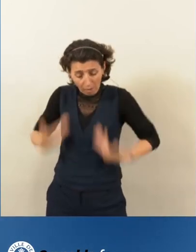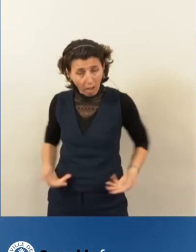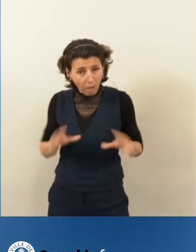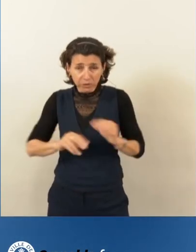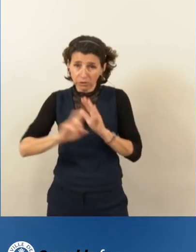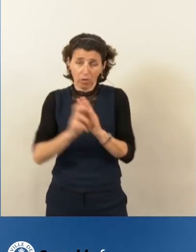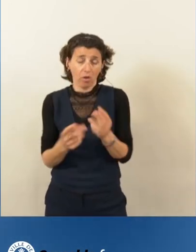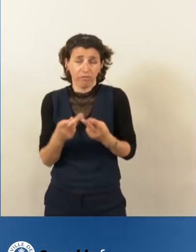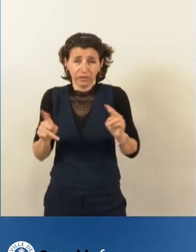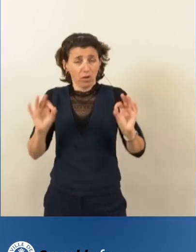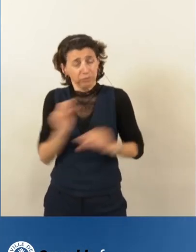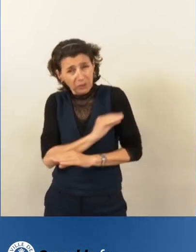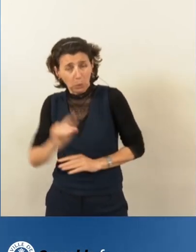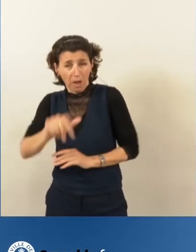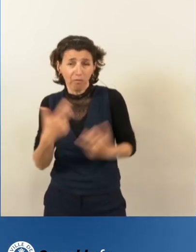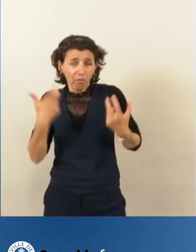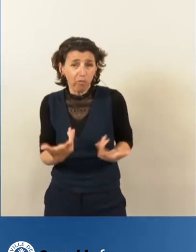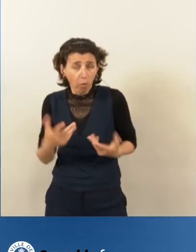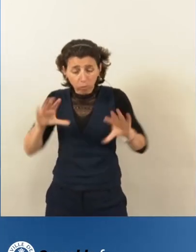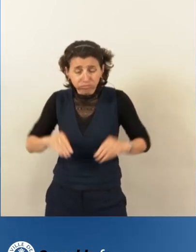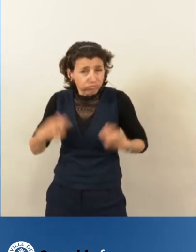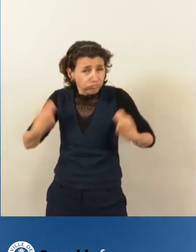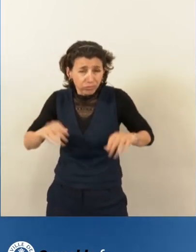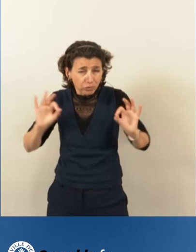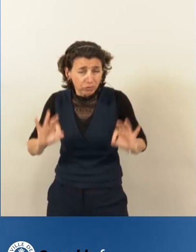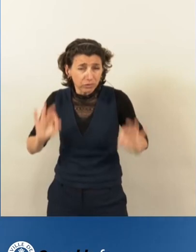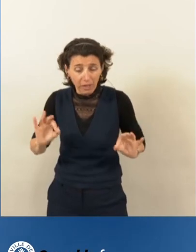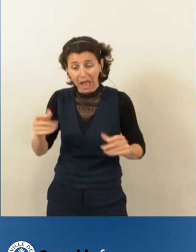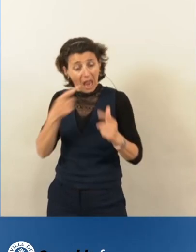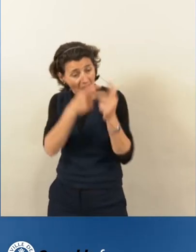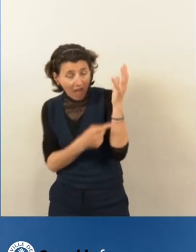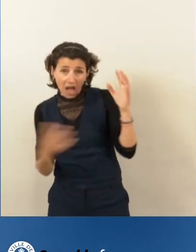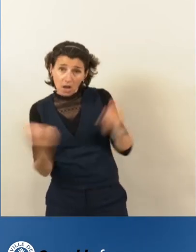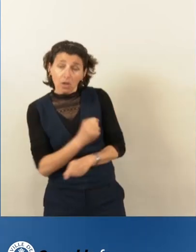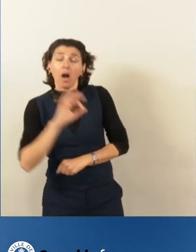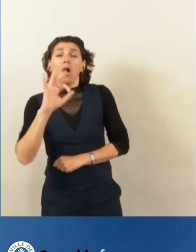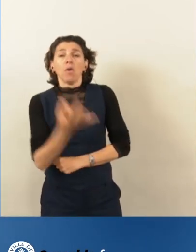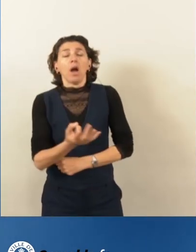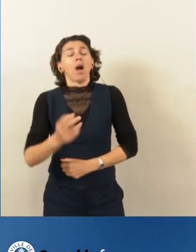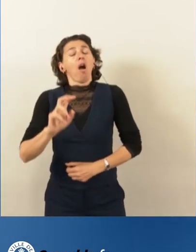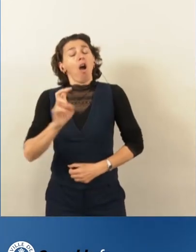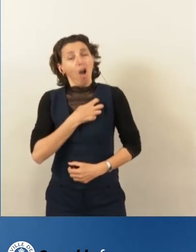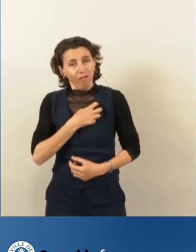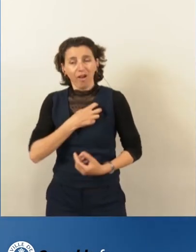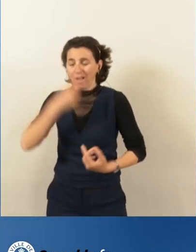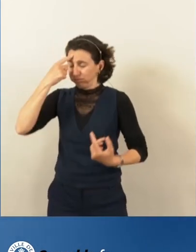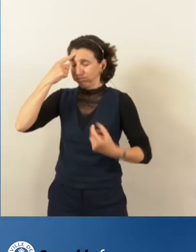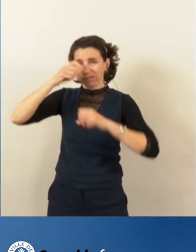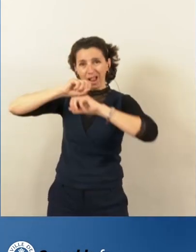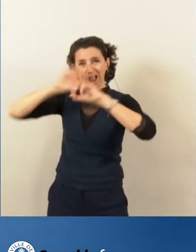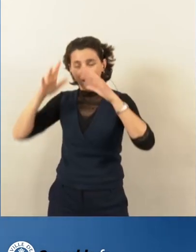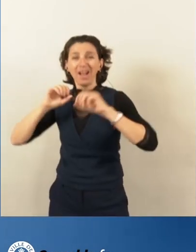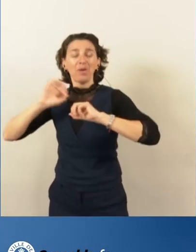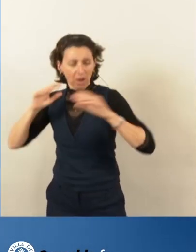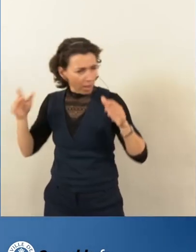et c'est seulement si ces conditions sont remplies qu'ils pourront voir su avoir suffisamment l'esprit léger pour considérer l'urgence climatique